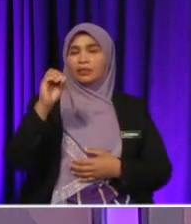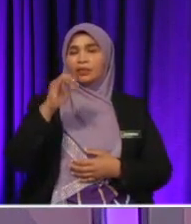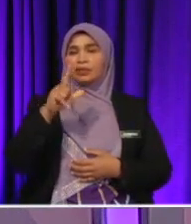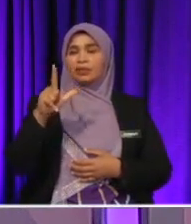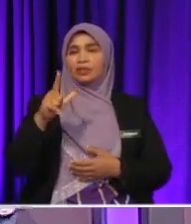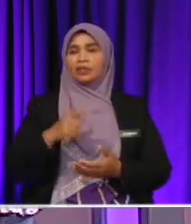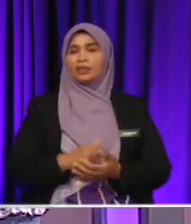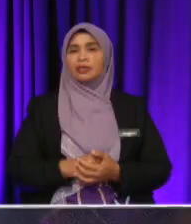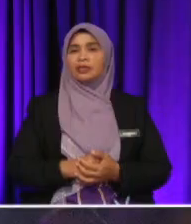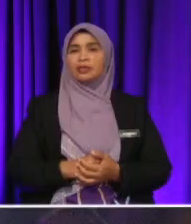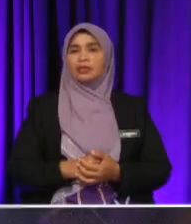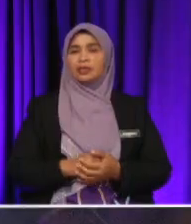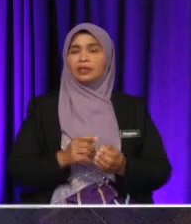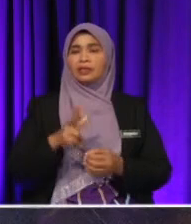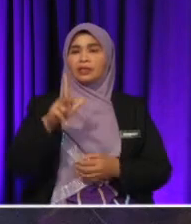empat tiga